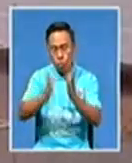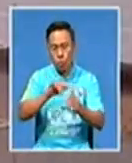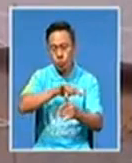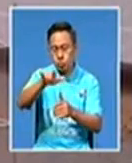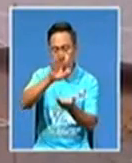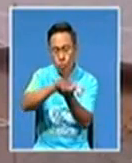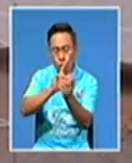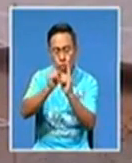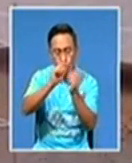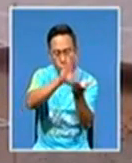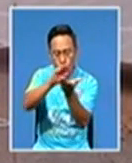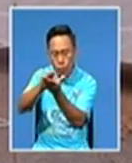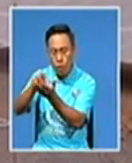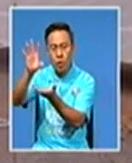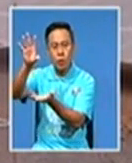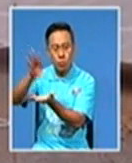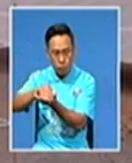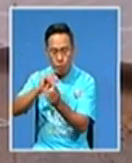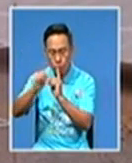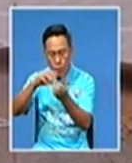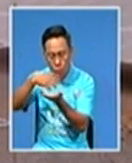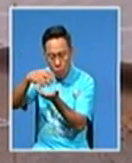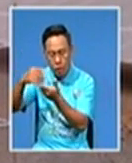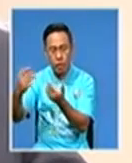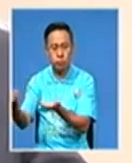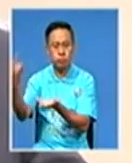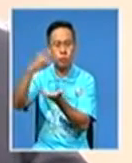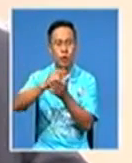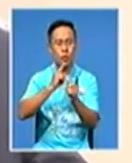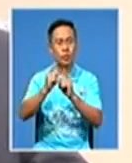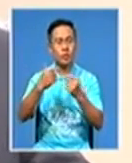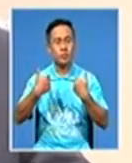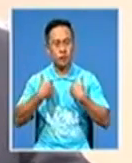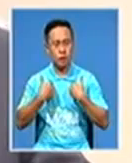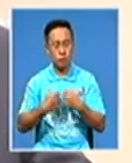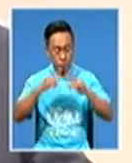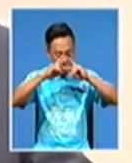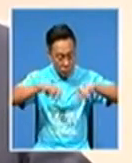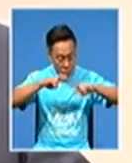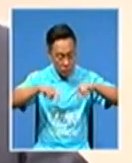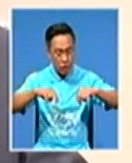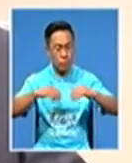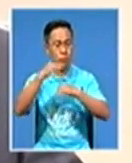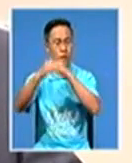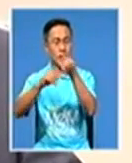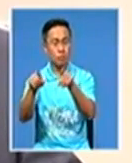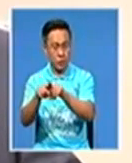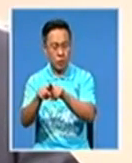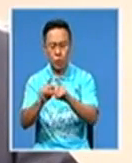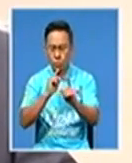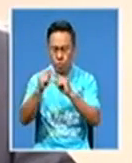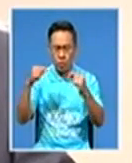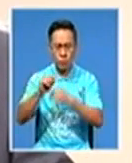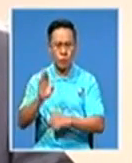มาแล้วนะครับถึงมีคนเข้ามาติดต่อมากมายนะฮะงานวิจัยและพัฒนาก็เหมือนกันงานวิจัยพัฒนาเนี่ยเจรจ